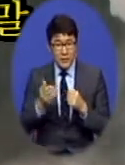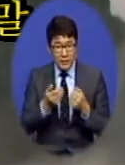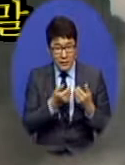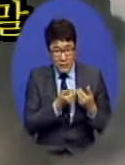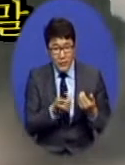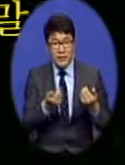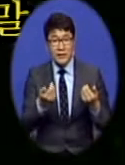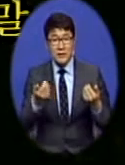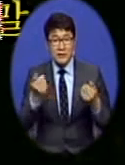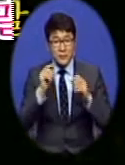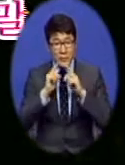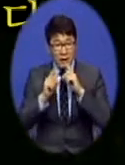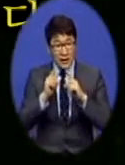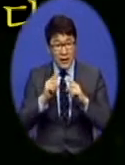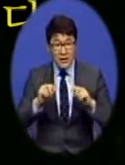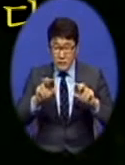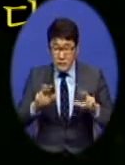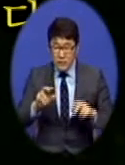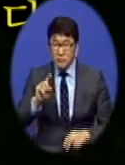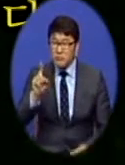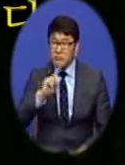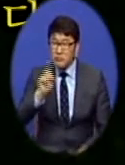사랑해서 떠난다는